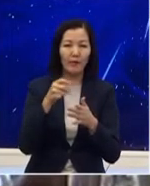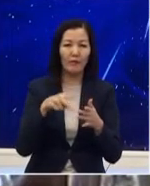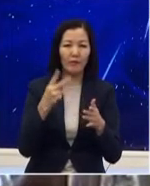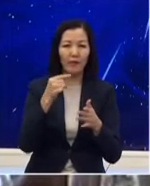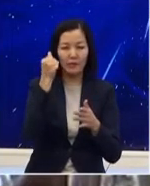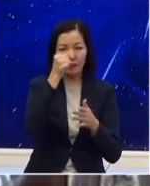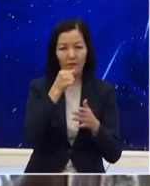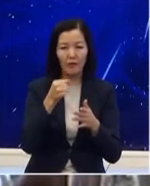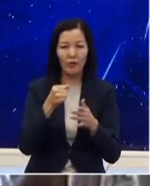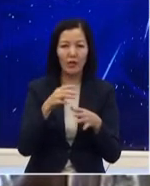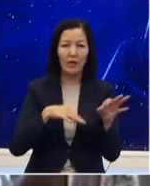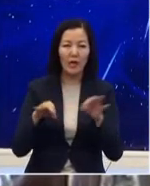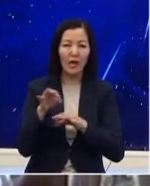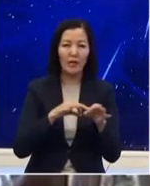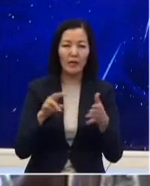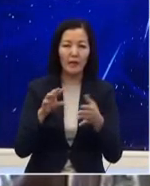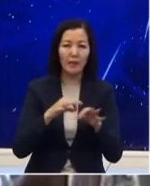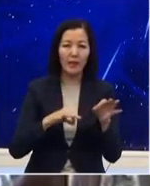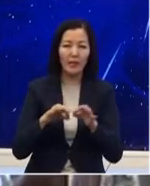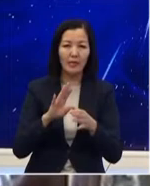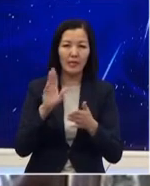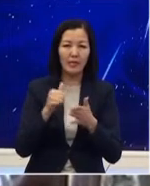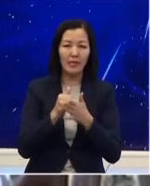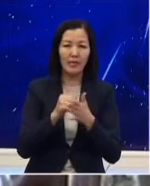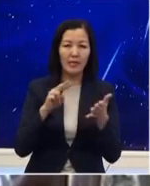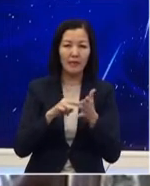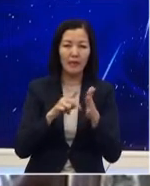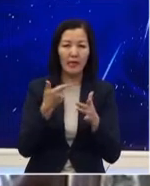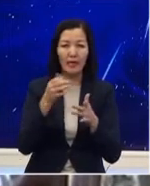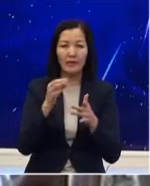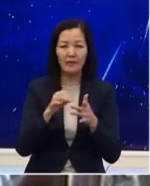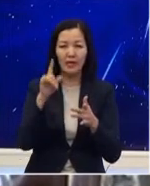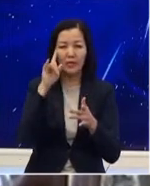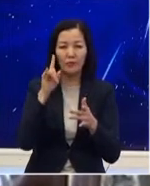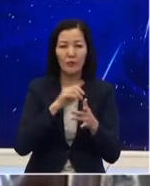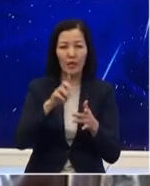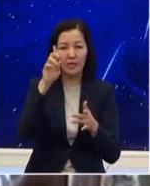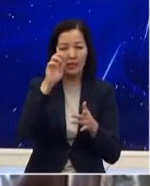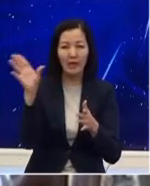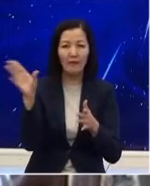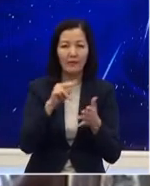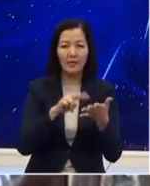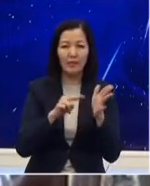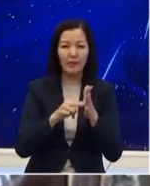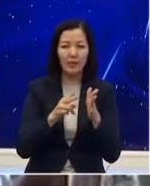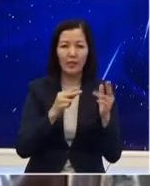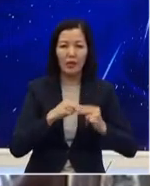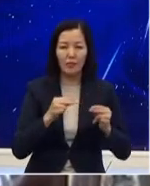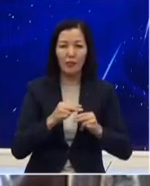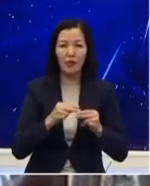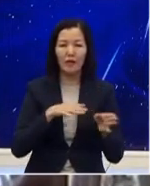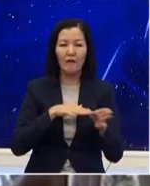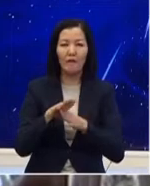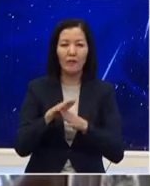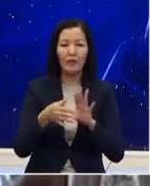года разработать актуализированный проект генеральной схемы газификации Республики Казахстан. Все запланированные работы должны быть